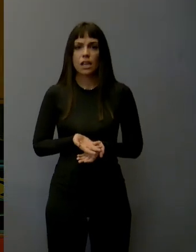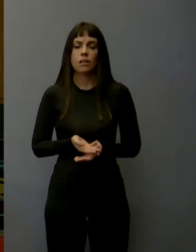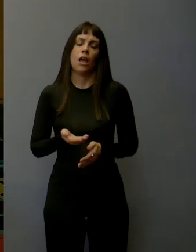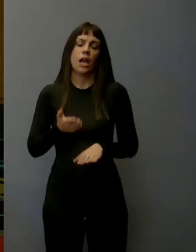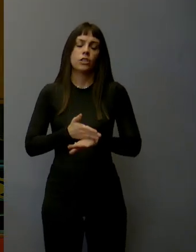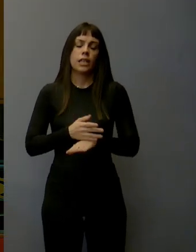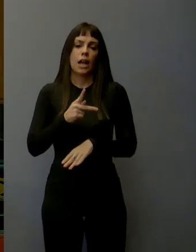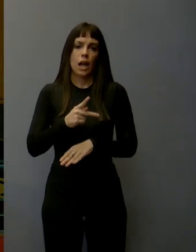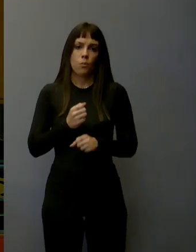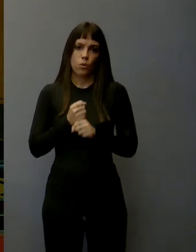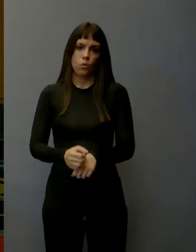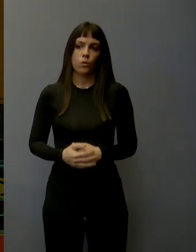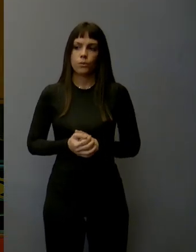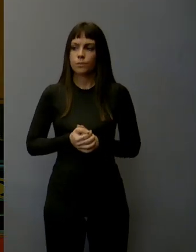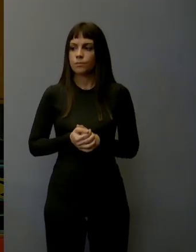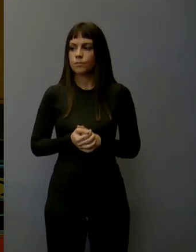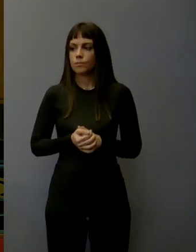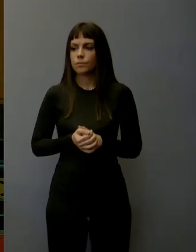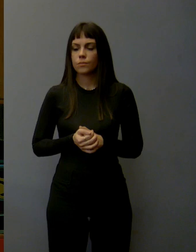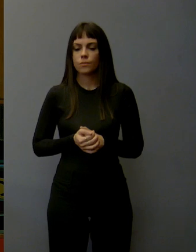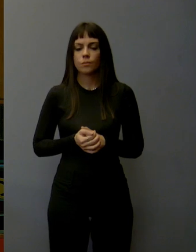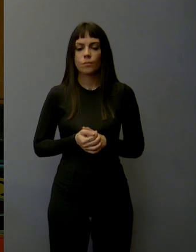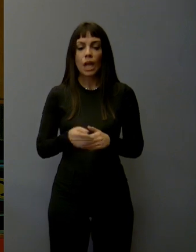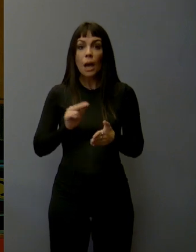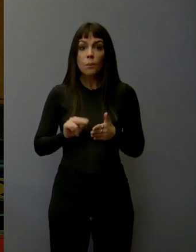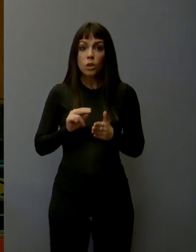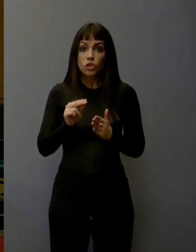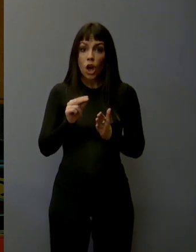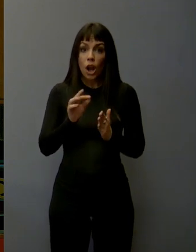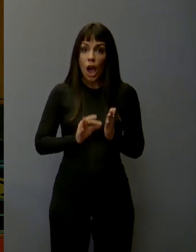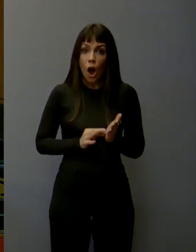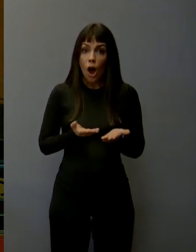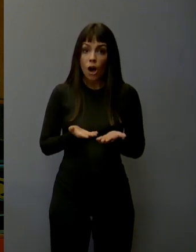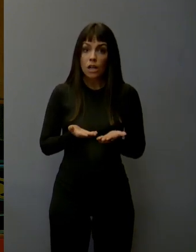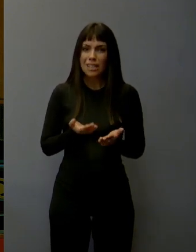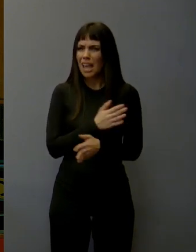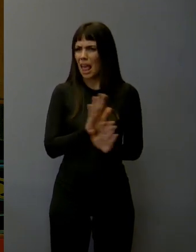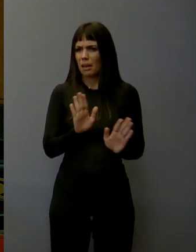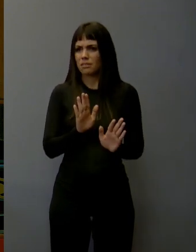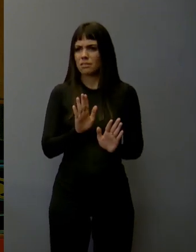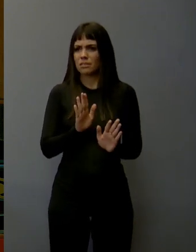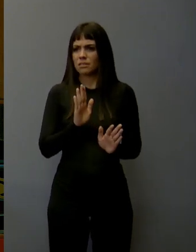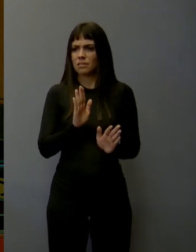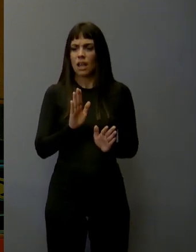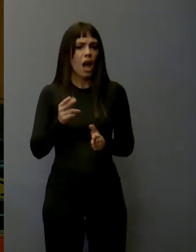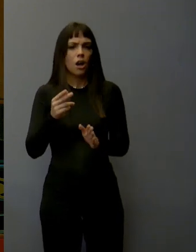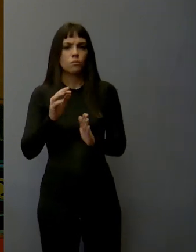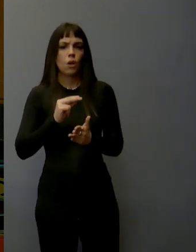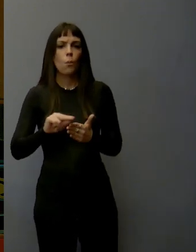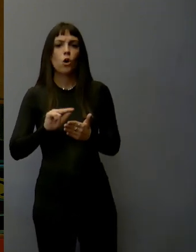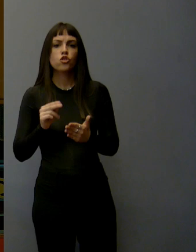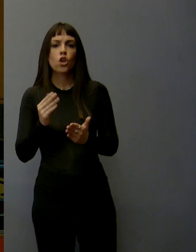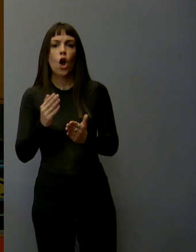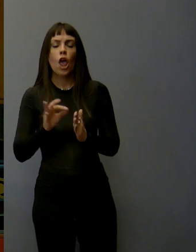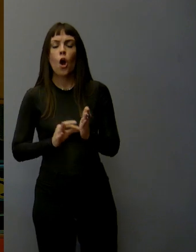kabur prego emozione d'ordine non ne facciamo più Allora io sto cercando di far